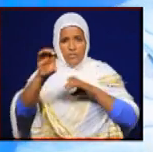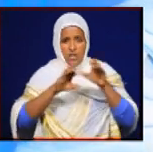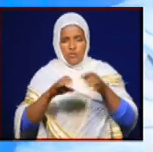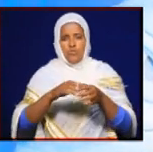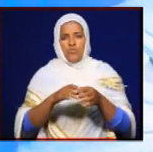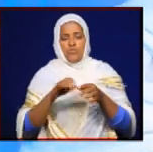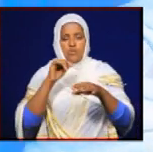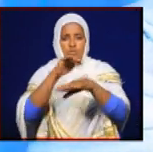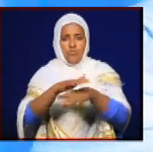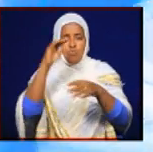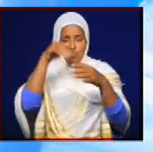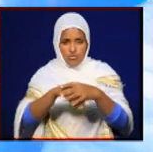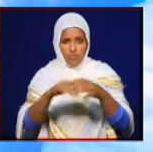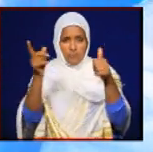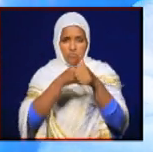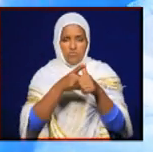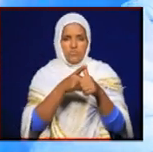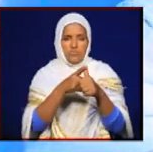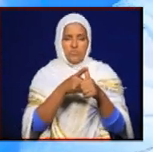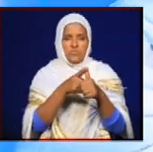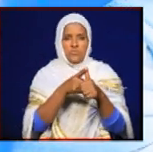ለማሰራጨት ከመታደርገው ሐዋርያዊ ተልእኮ